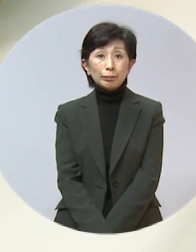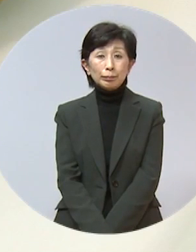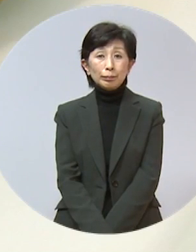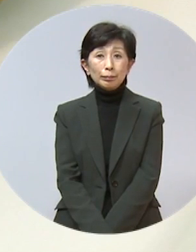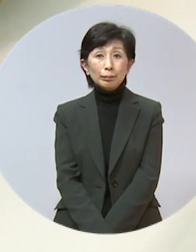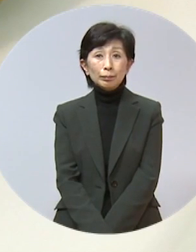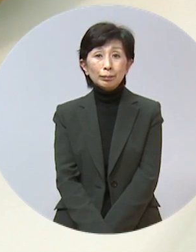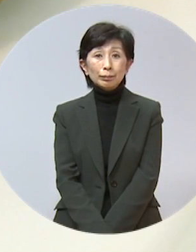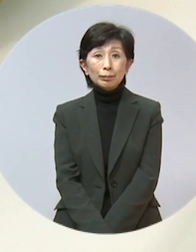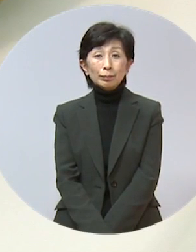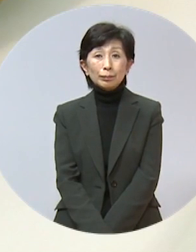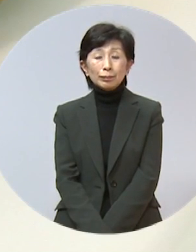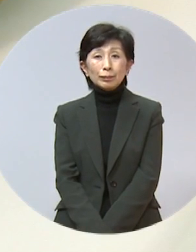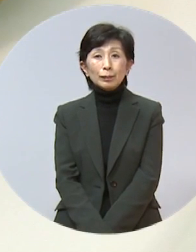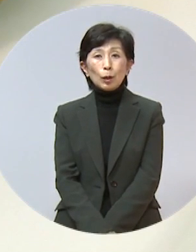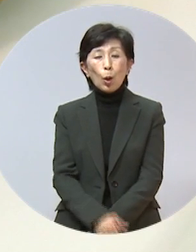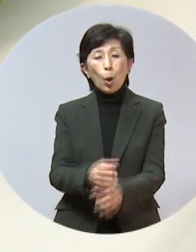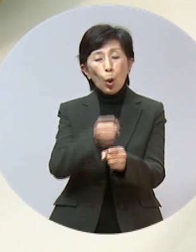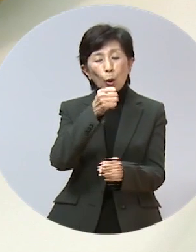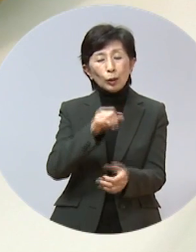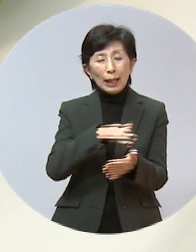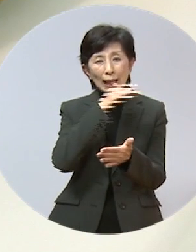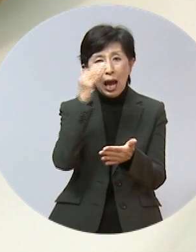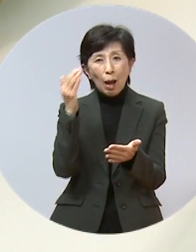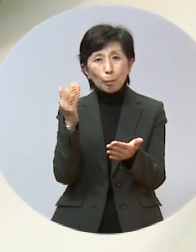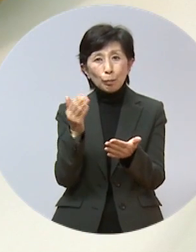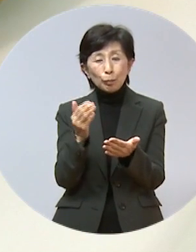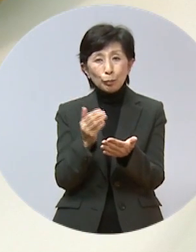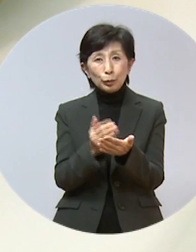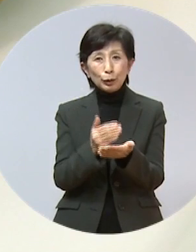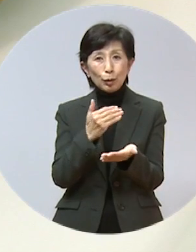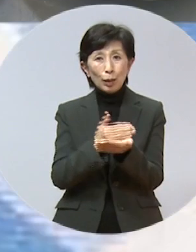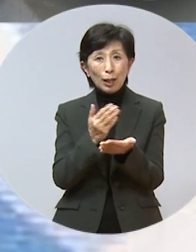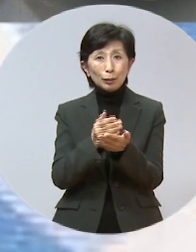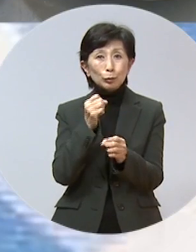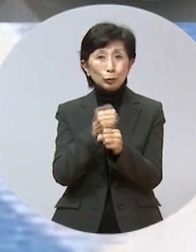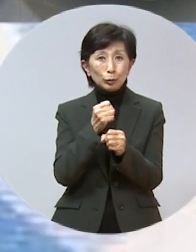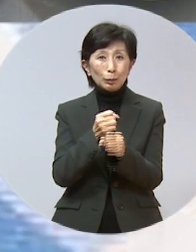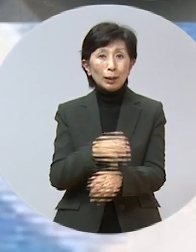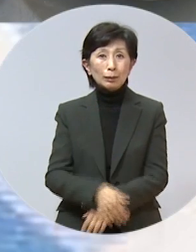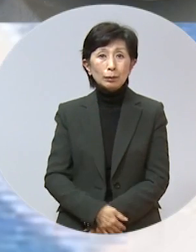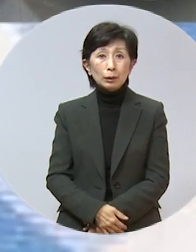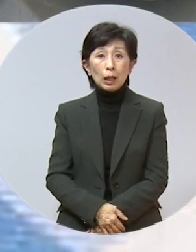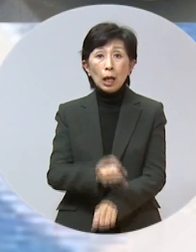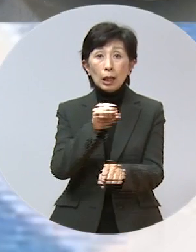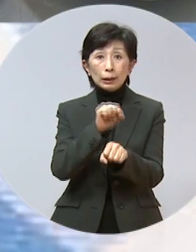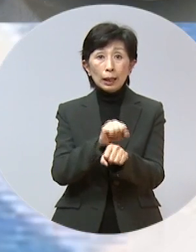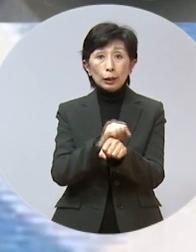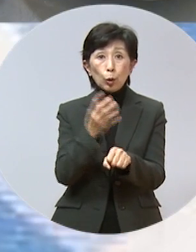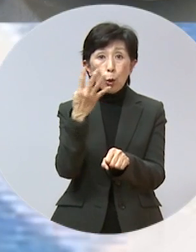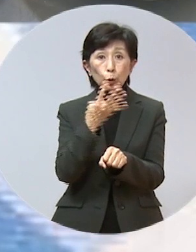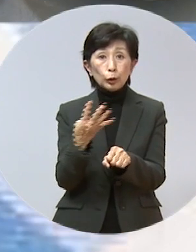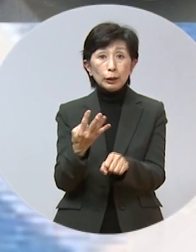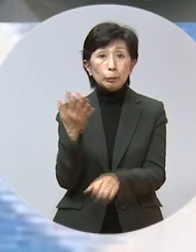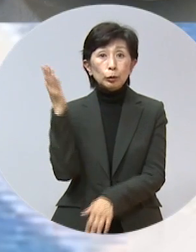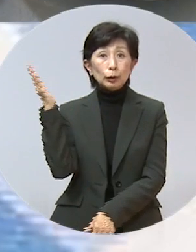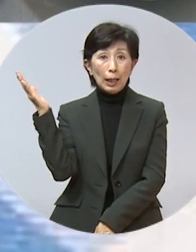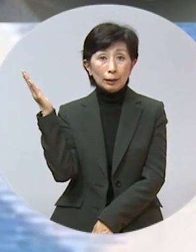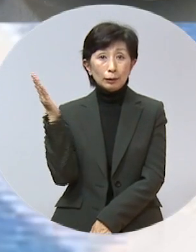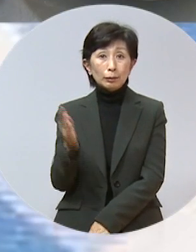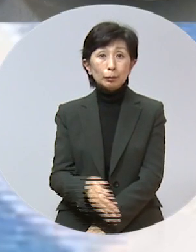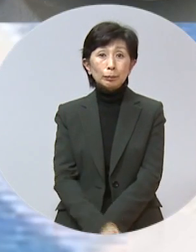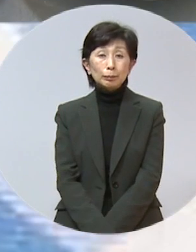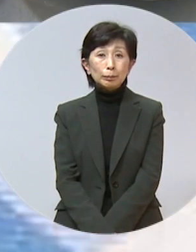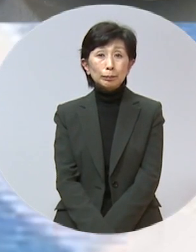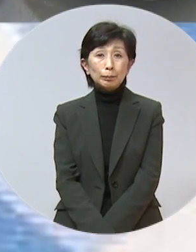今回はほうれん草たっぷりのお菓子を作ります。材料4人分はご覧の通りとなります。